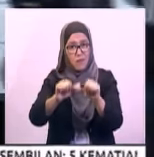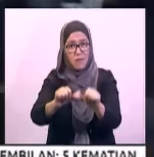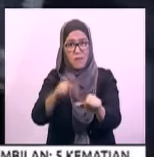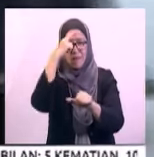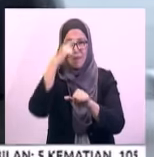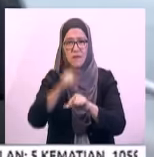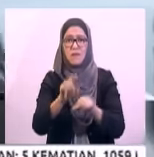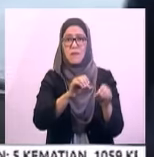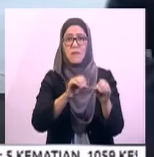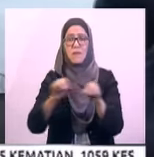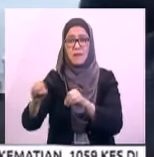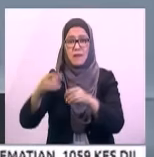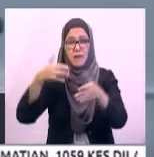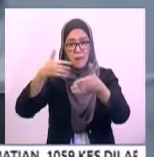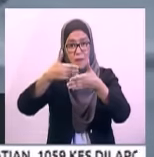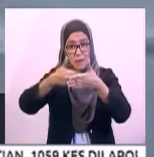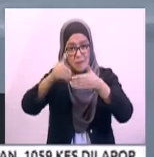operasi sehingga selesai.